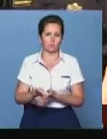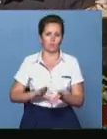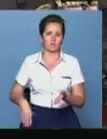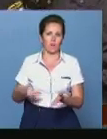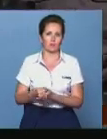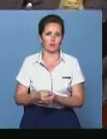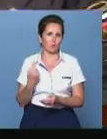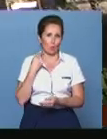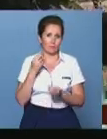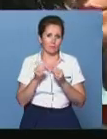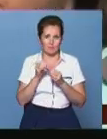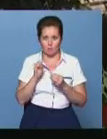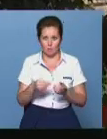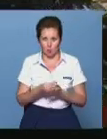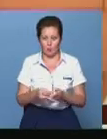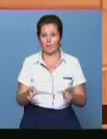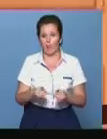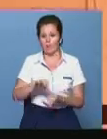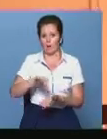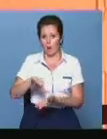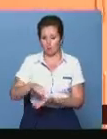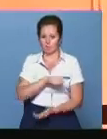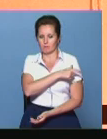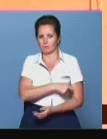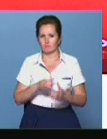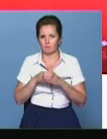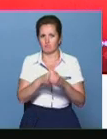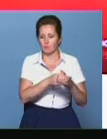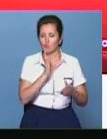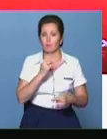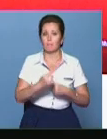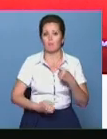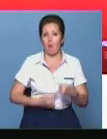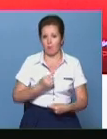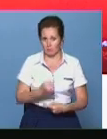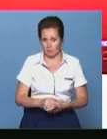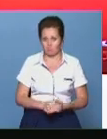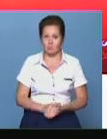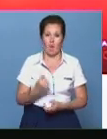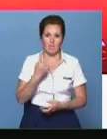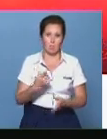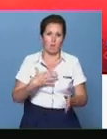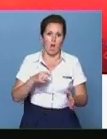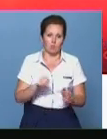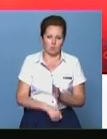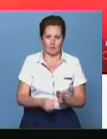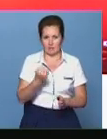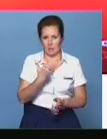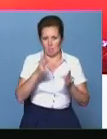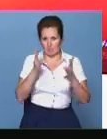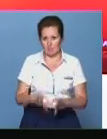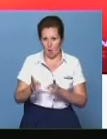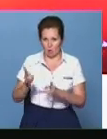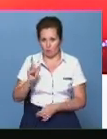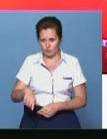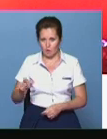месте. Такие рейды приставы и газовики намерены проводить постоянно. Один погибших, 13 пострадавших. Среди них